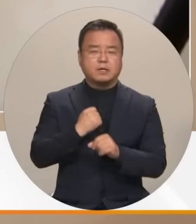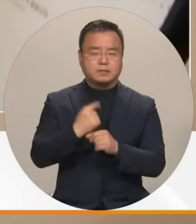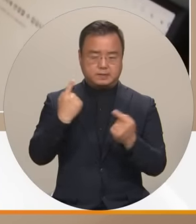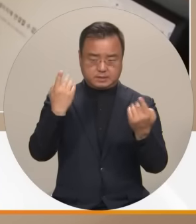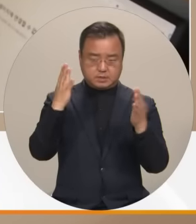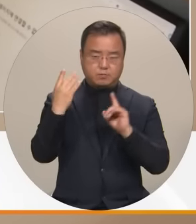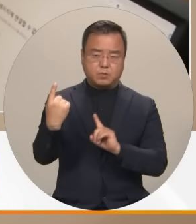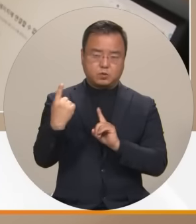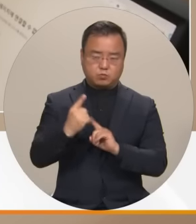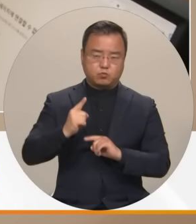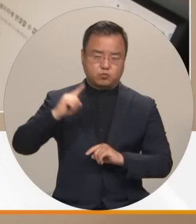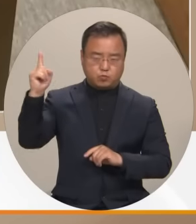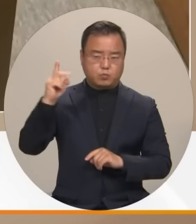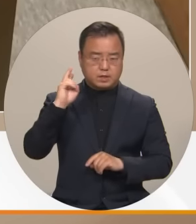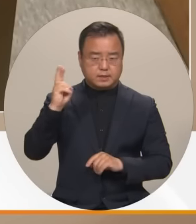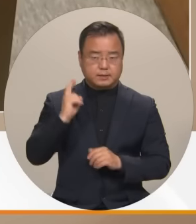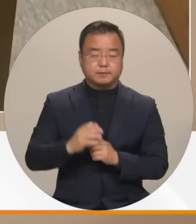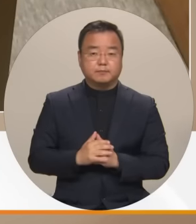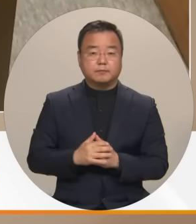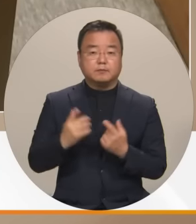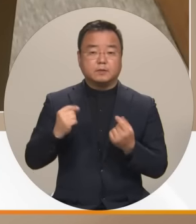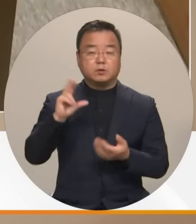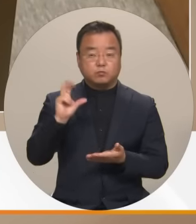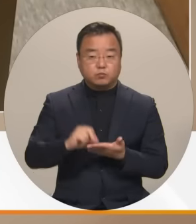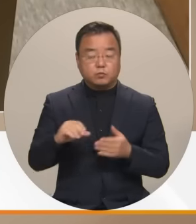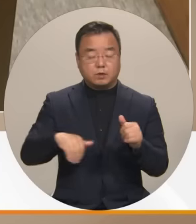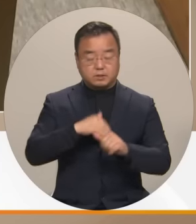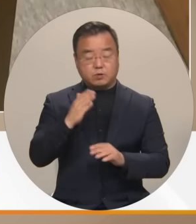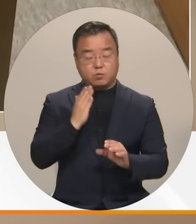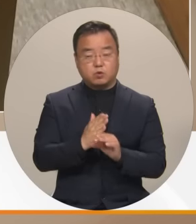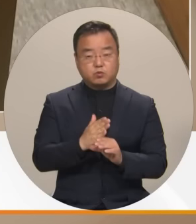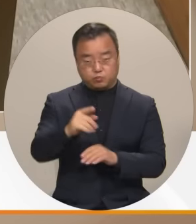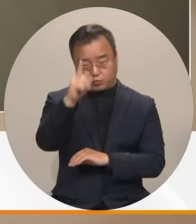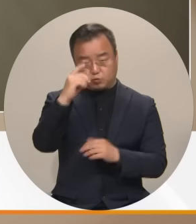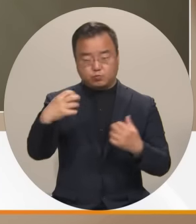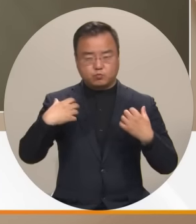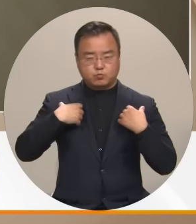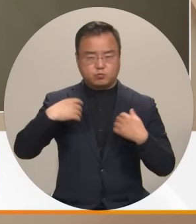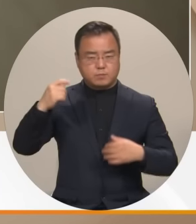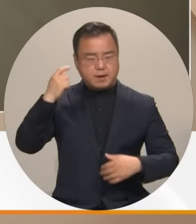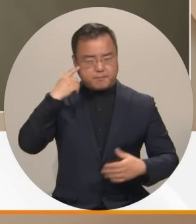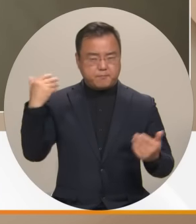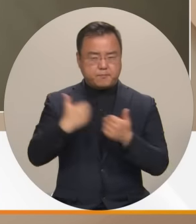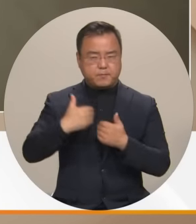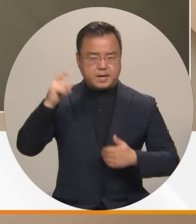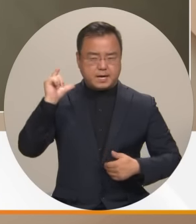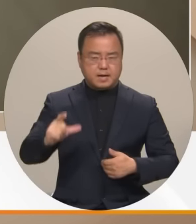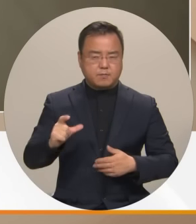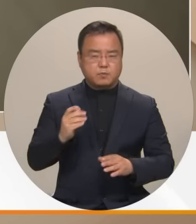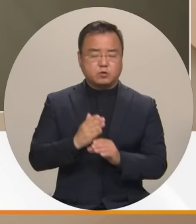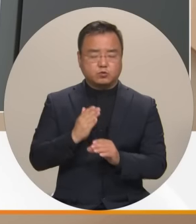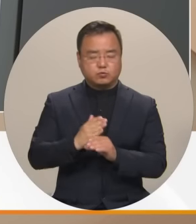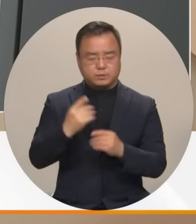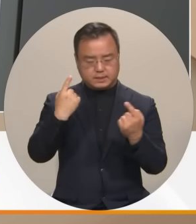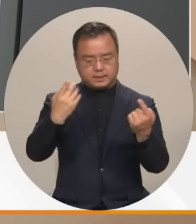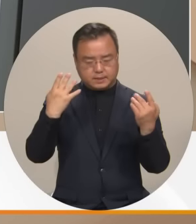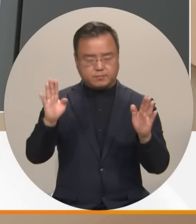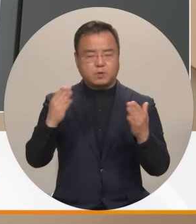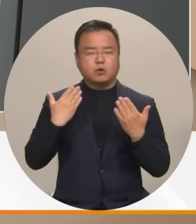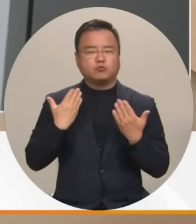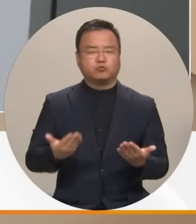제기할 수도 있는데요이 같은 우려가 서서히 현실화될 것으로 보이면서 정부의 완강한 반대에도 대학들은 휴학 승인을 고려할